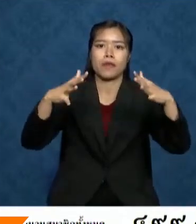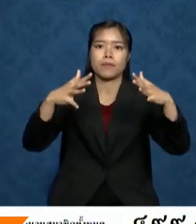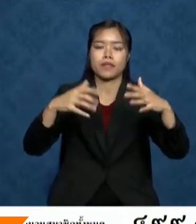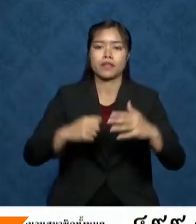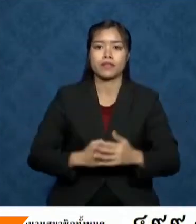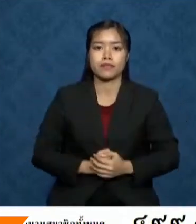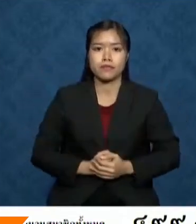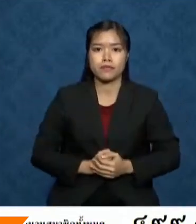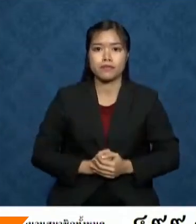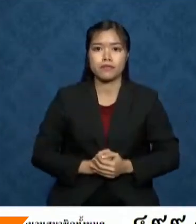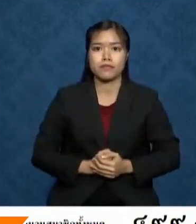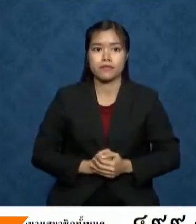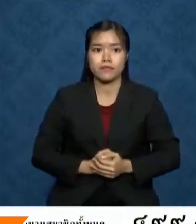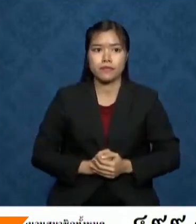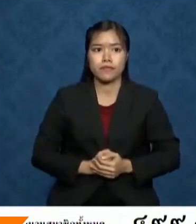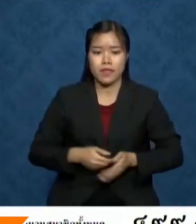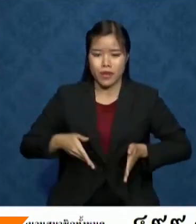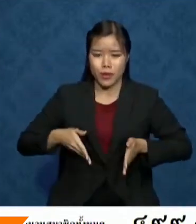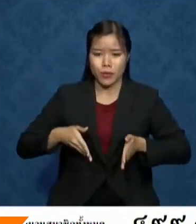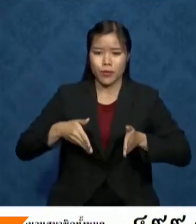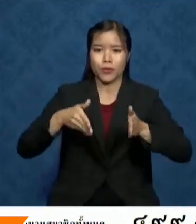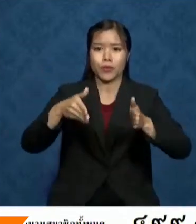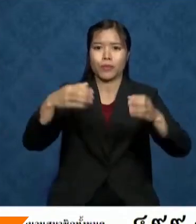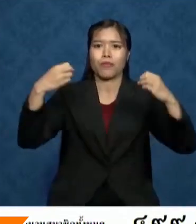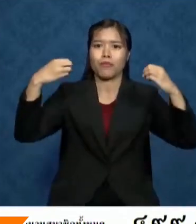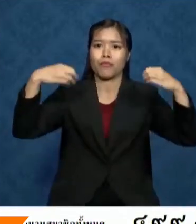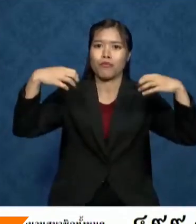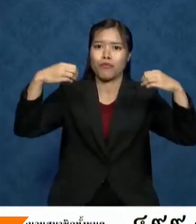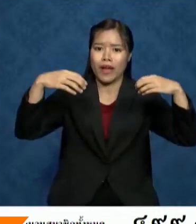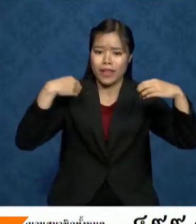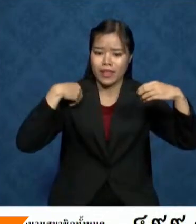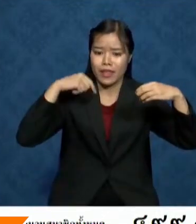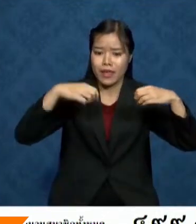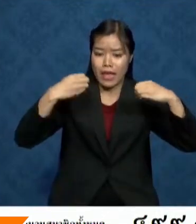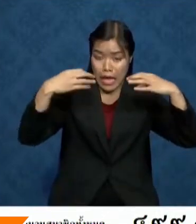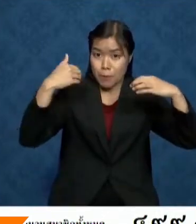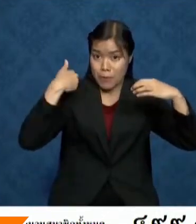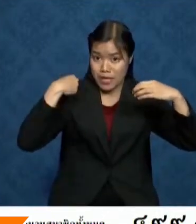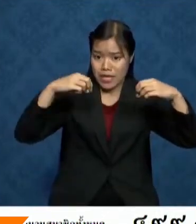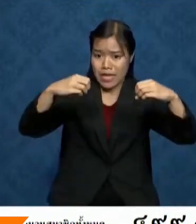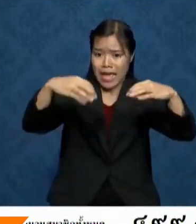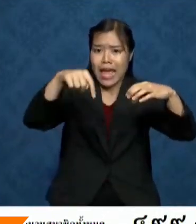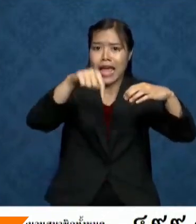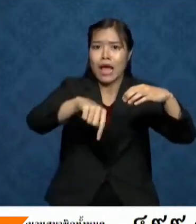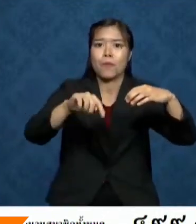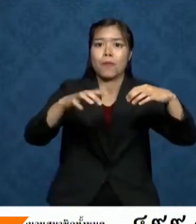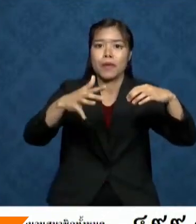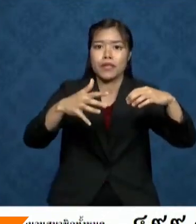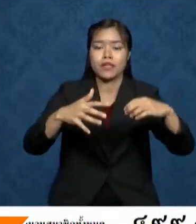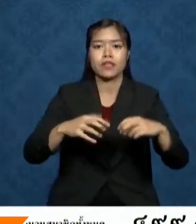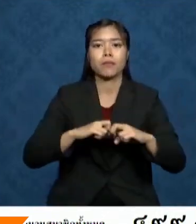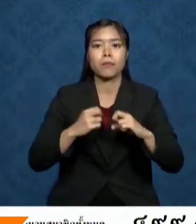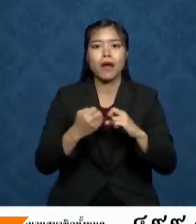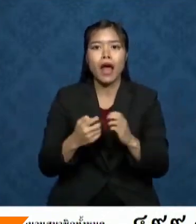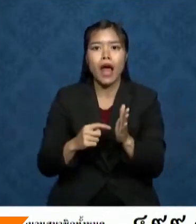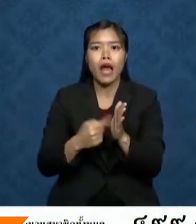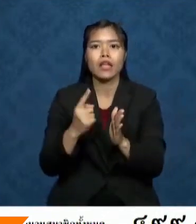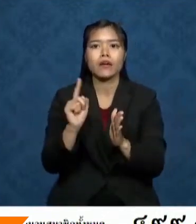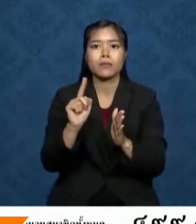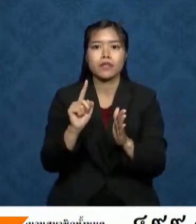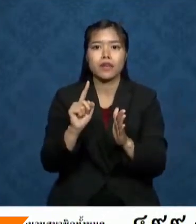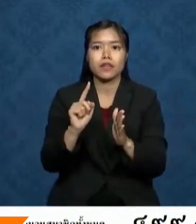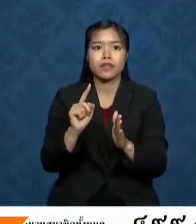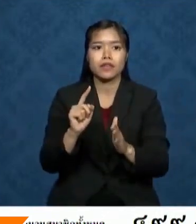ริมถนนนะครับตลอดทงเส้นครับมีไฟสองสว่างแต่ตรงช่งนี้ไม่มีสาเหตุเกิดมาจากการที่มี